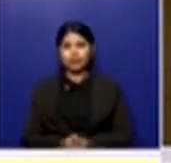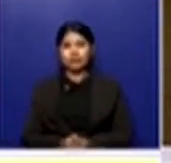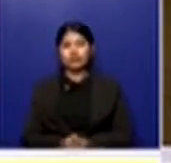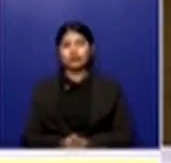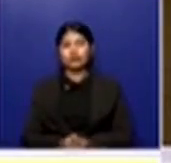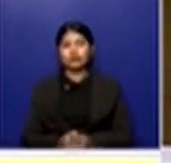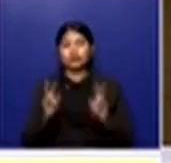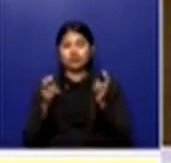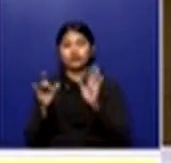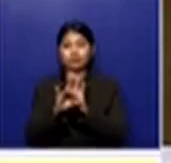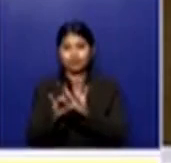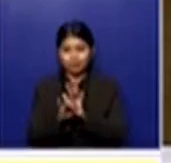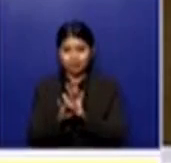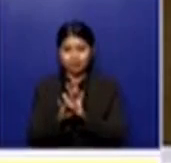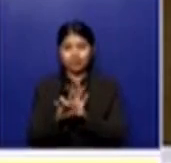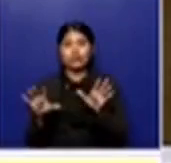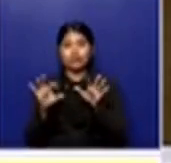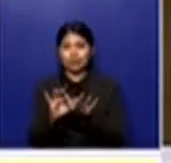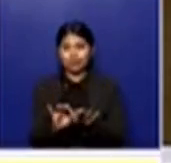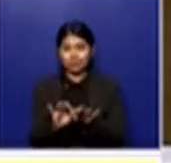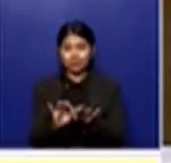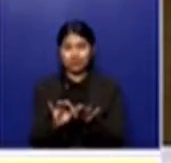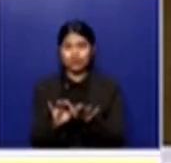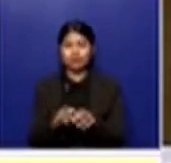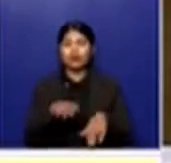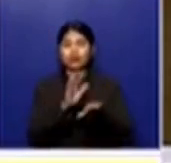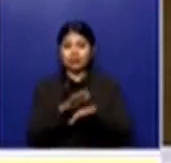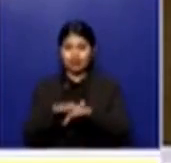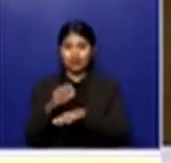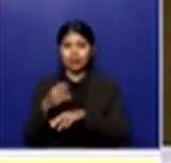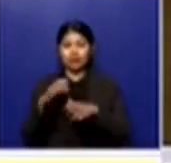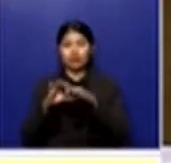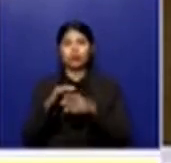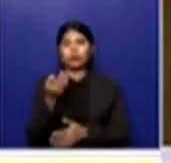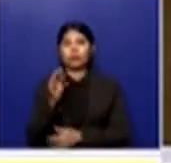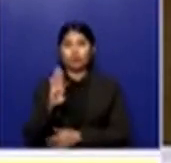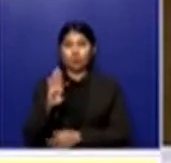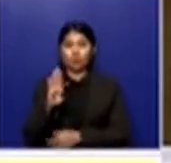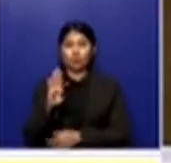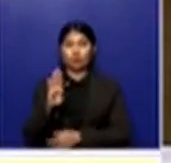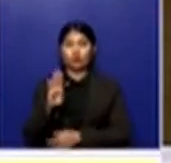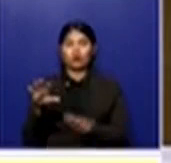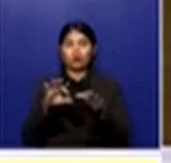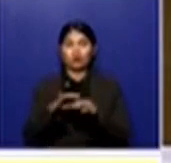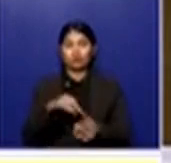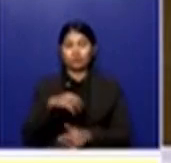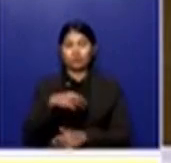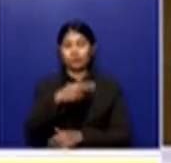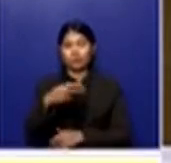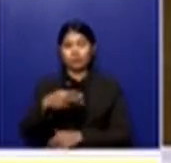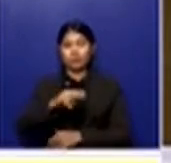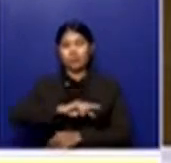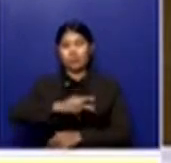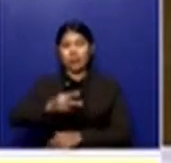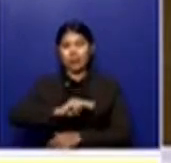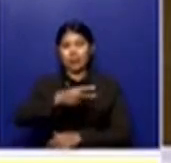ท้ายนะคะคือเรื่องที่ท่านเตือนมาเรื่อง Facebook Auto Translation อันนี้นะค